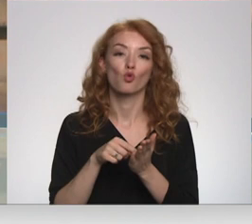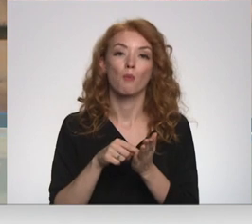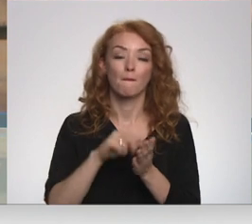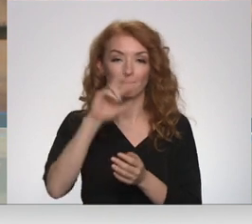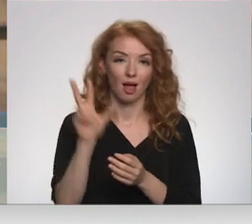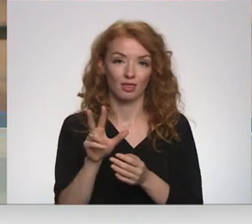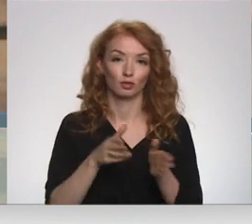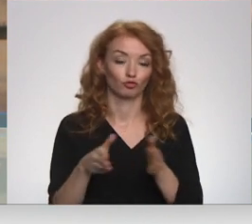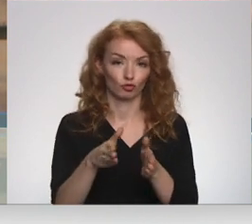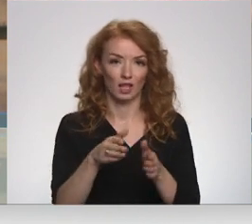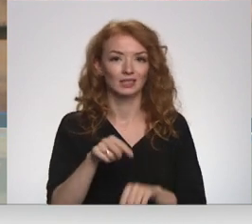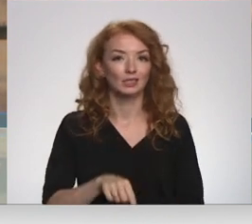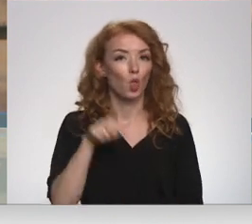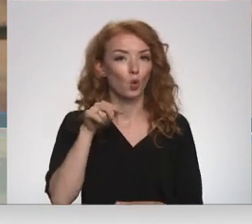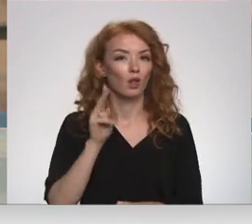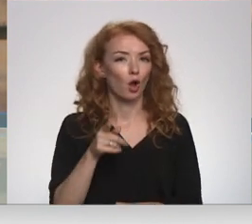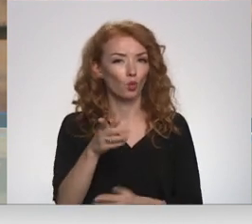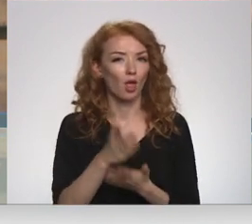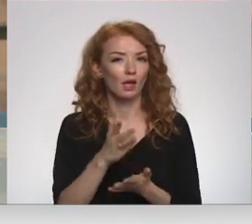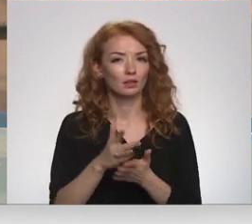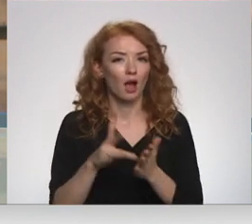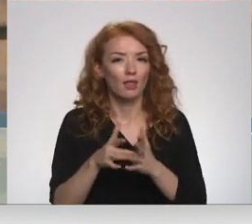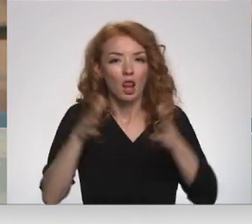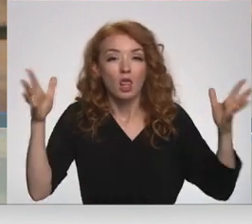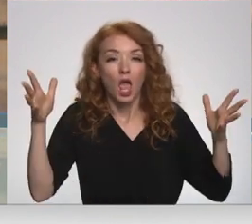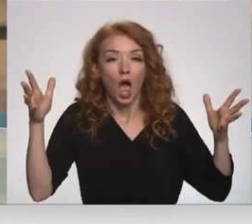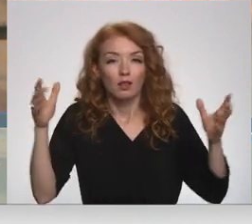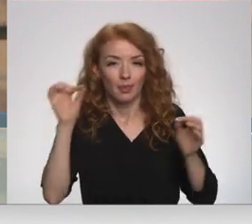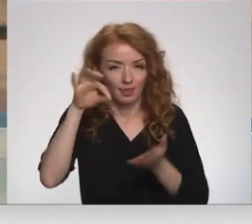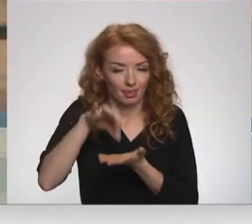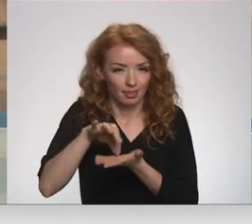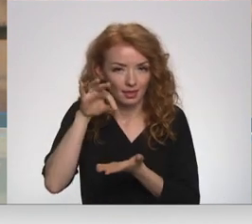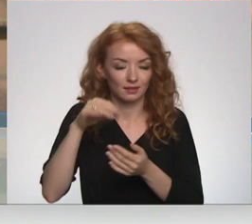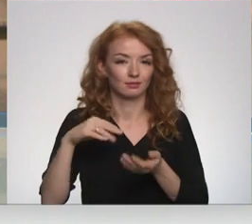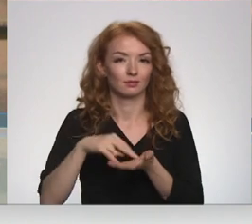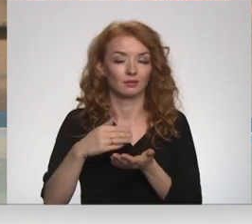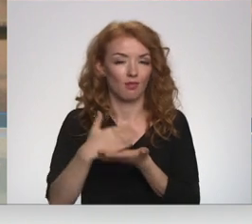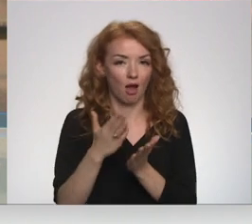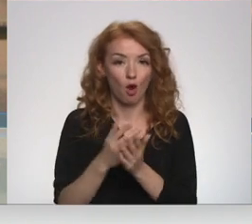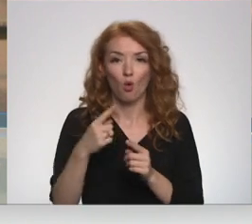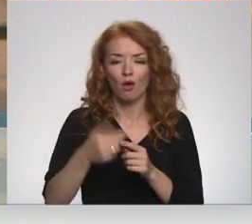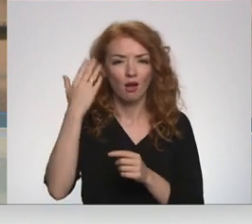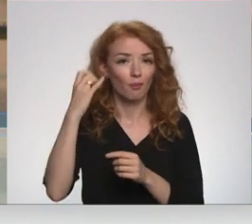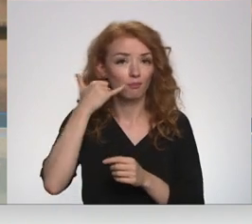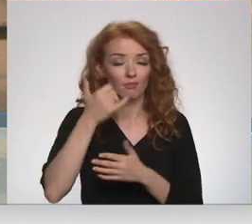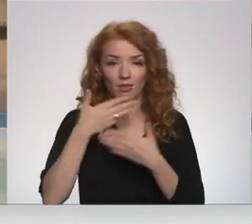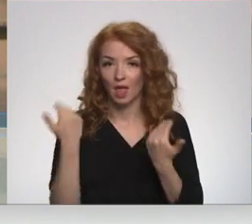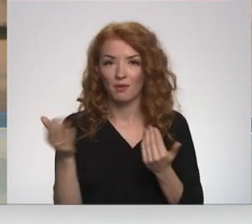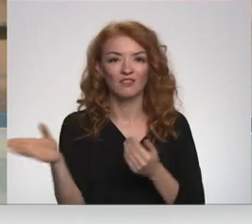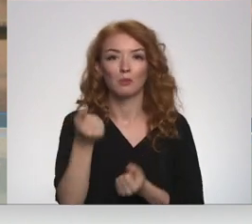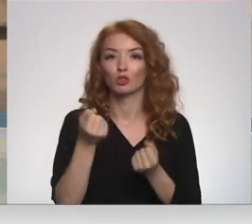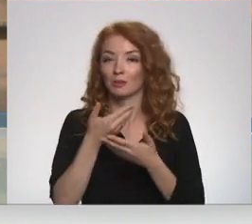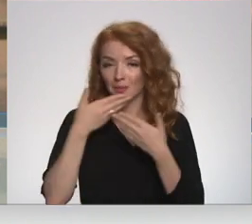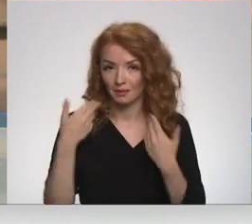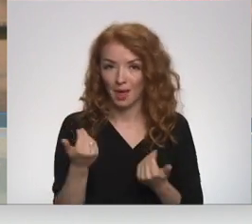atceres. Sajūta, ka esi kaut kā liela sastāvdaļa. Toreiz nebija mobilo telefonu, ne visiem bija transports un trūka benzīna,